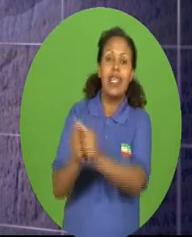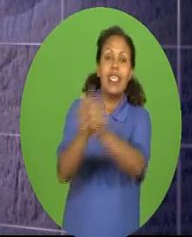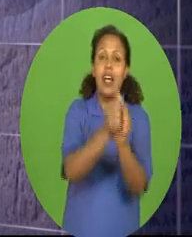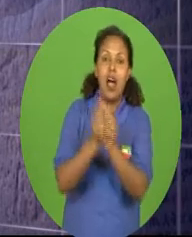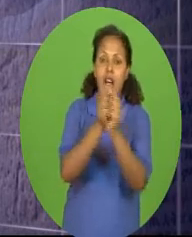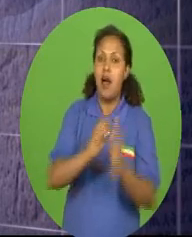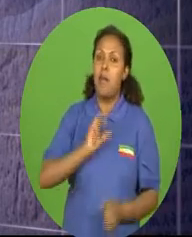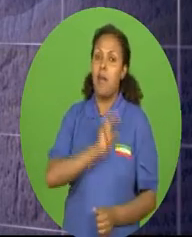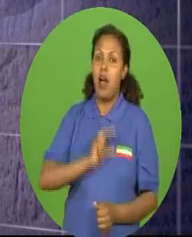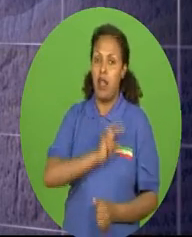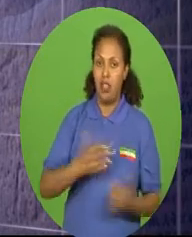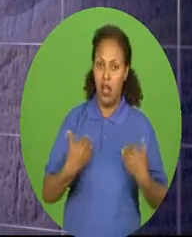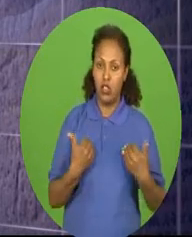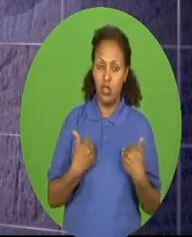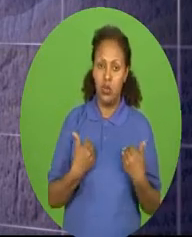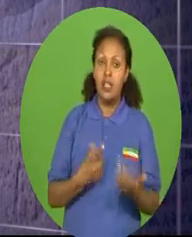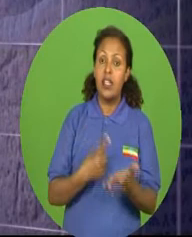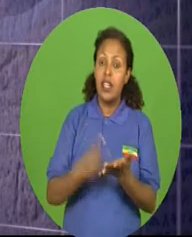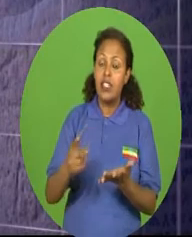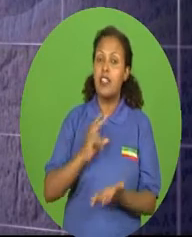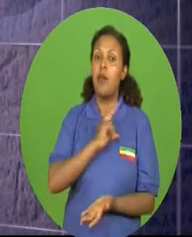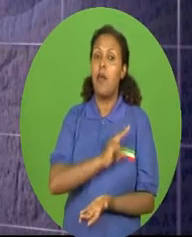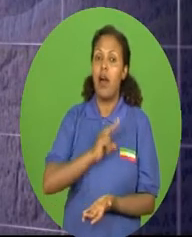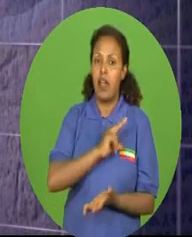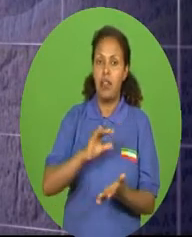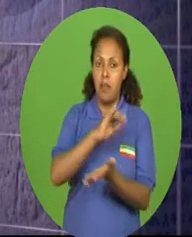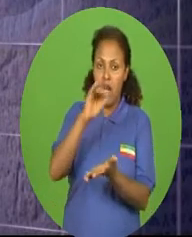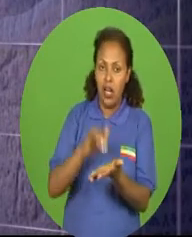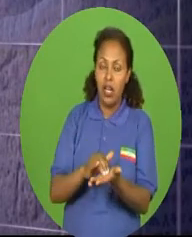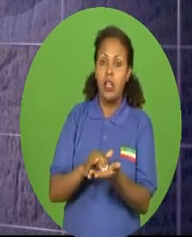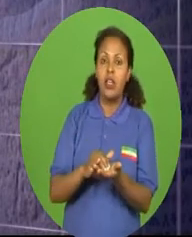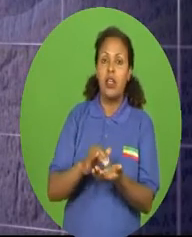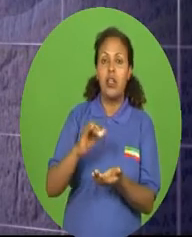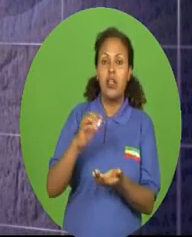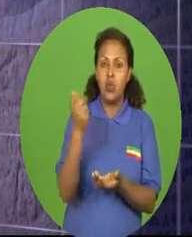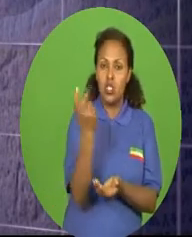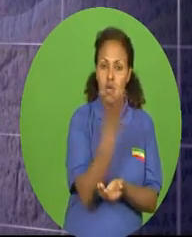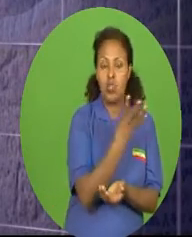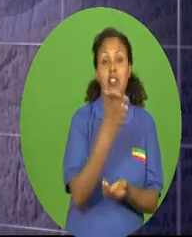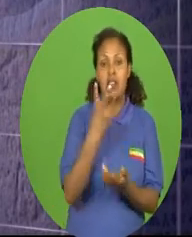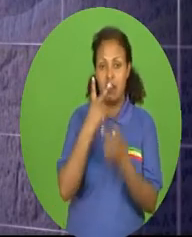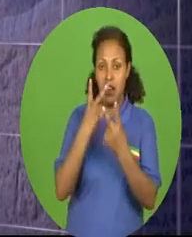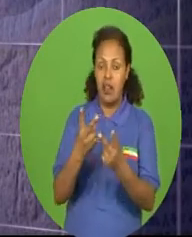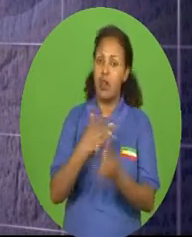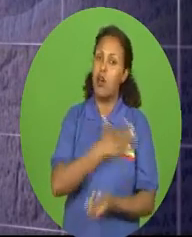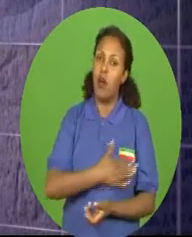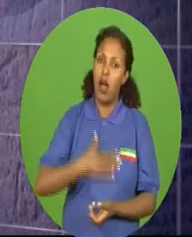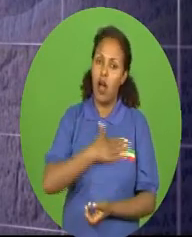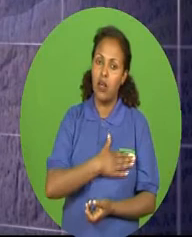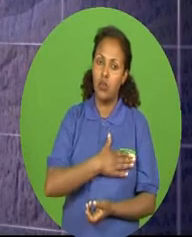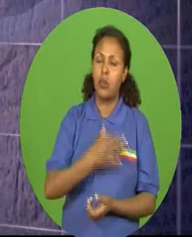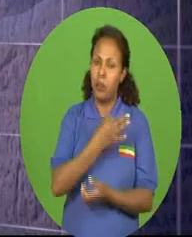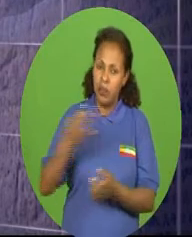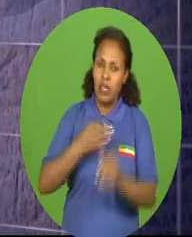የሚያደርጓቸው የጋራ ባህሪያት አሏቸው። ከነዚህ ባህሪያት መካከል የተወሰኑትን እናወሳለን።